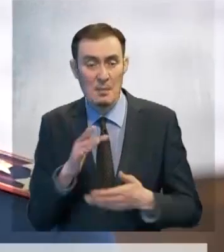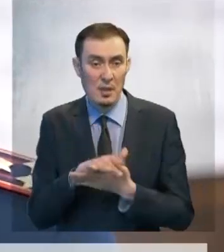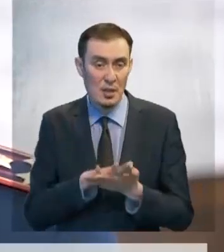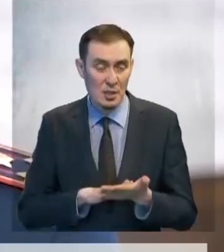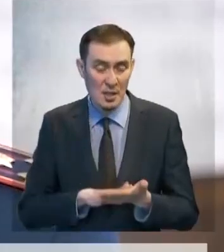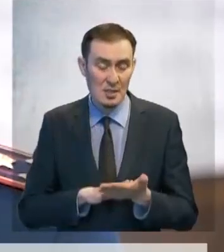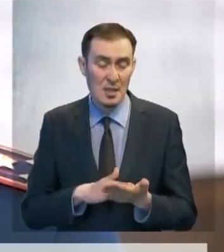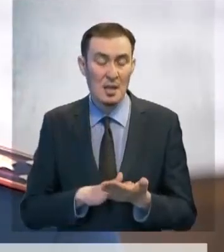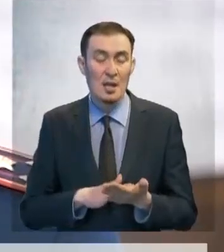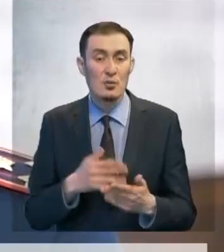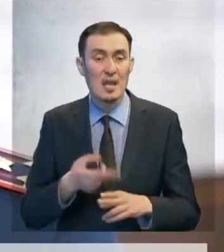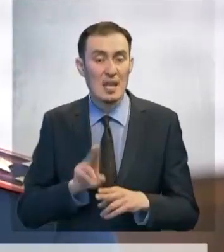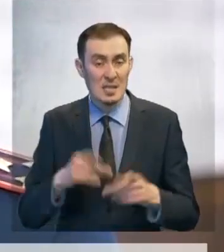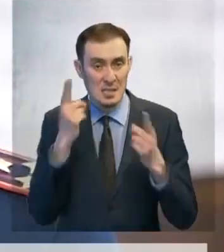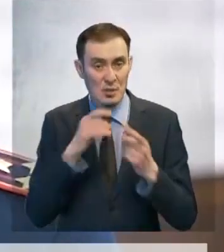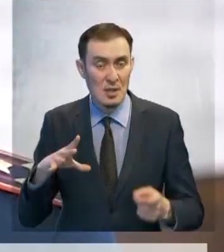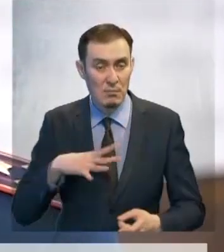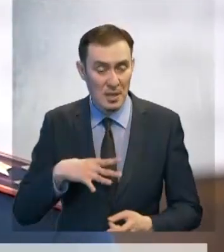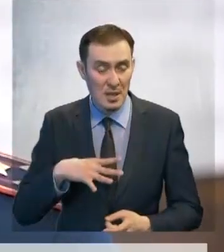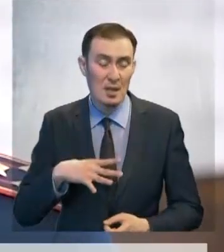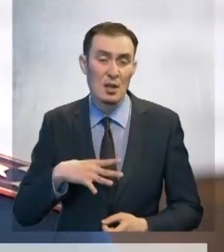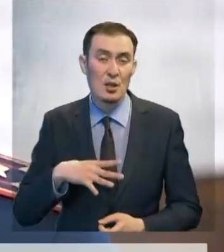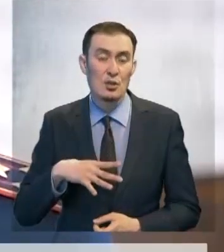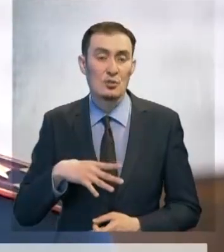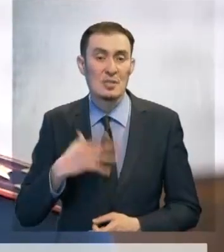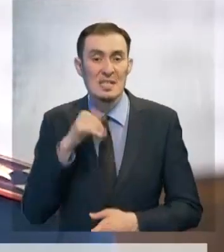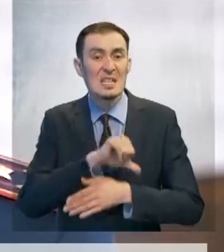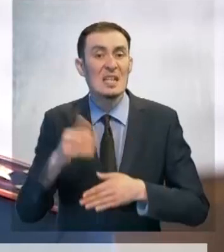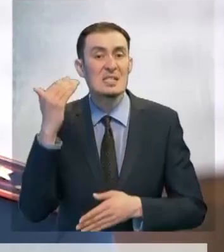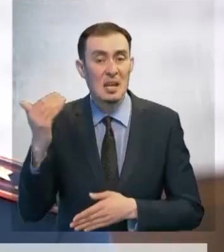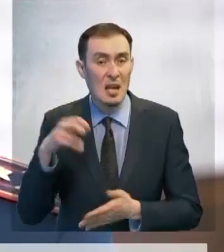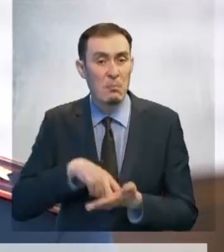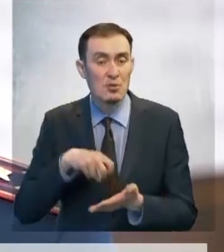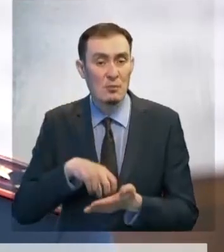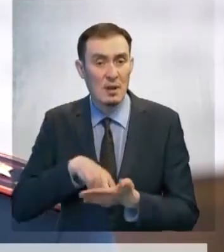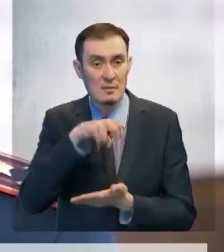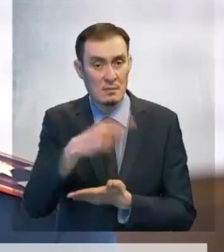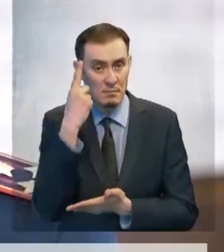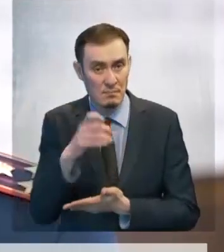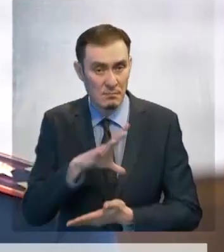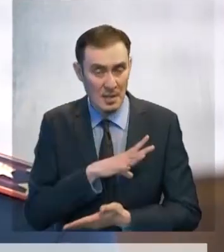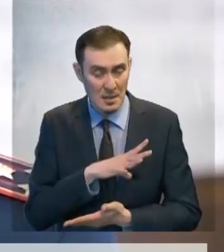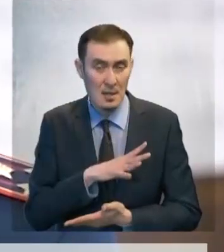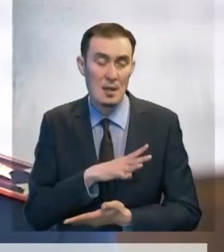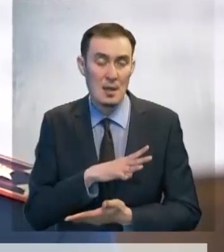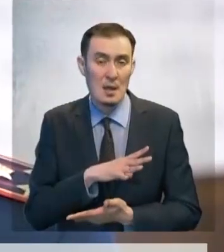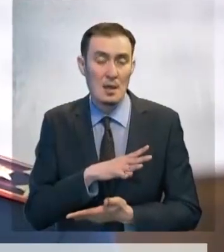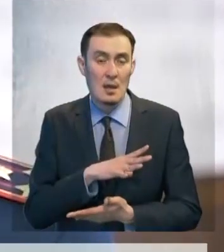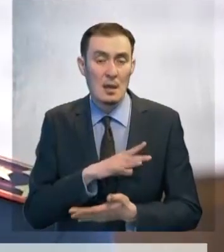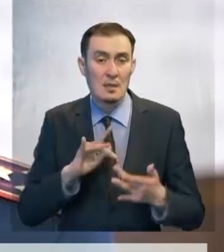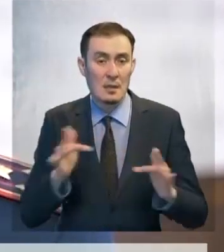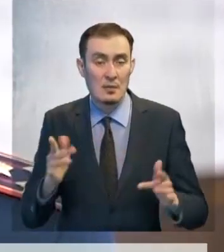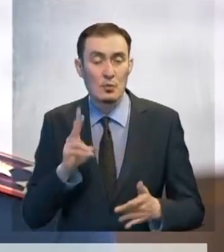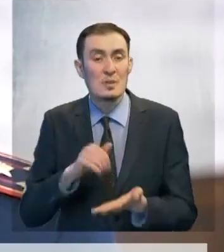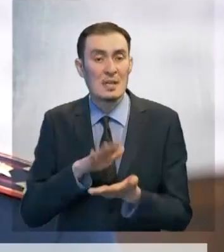отметил данные сообщения были направлены с иностранных почтовых ящиков то есть с почтовых ящиков